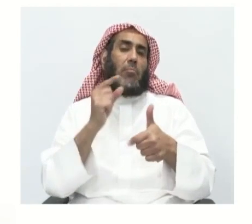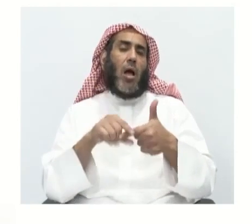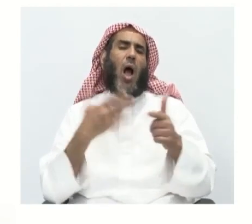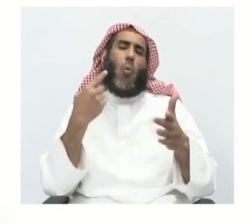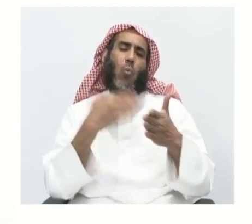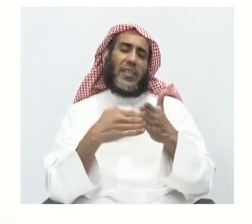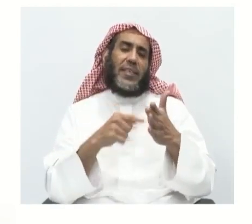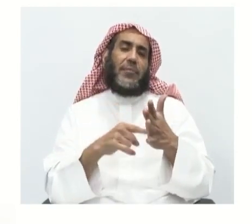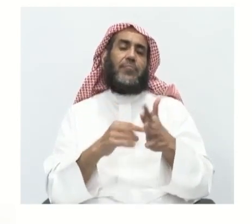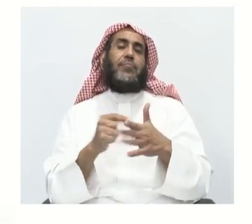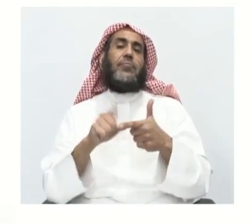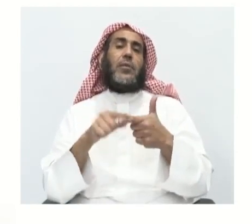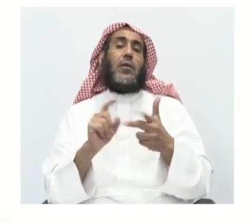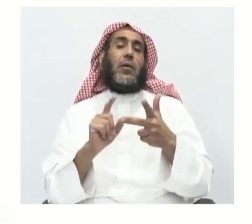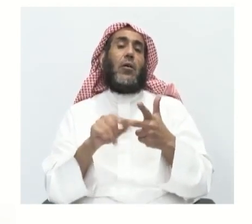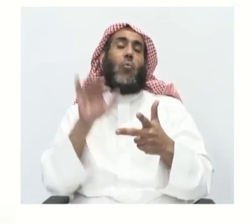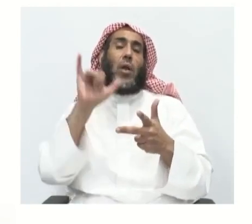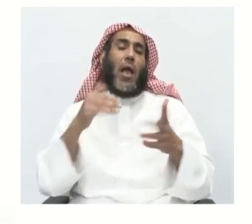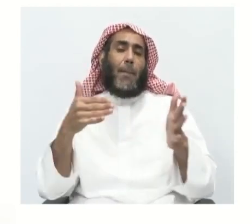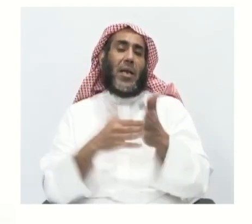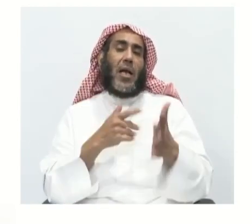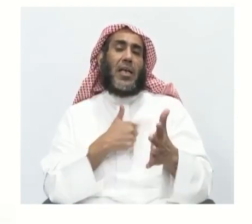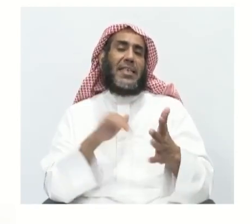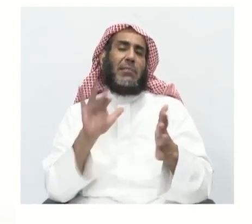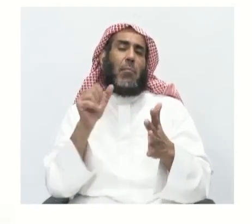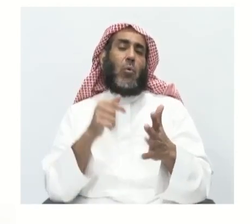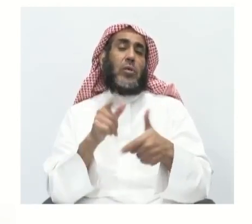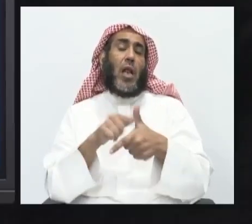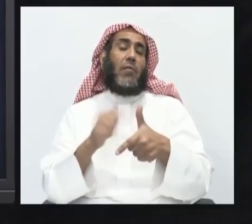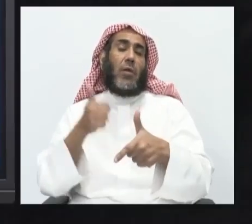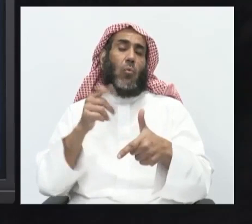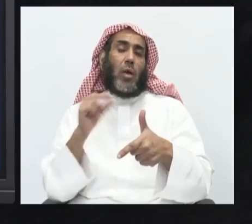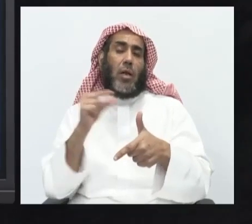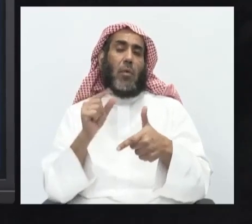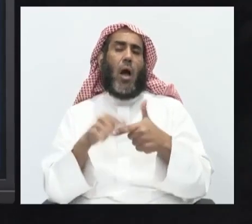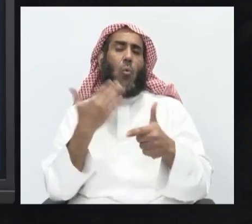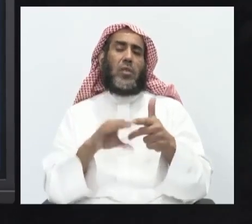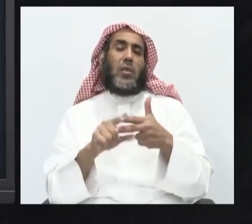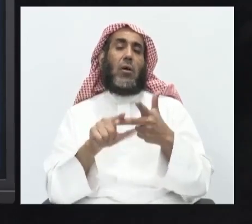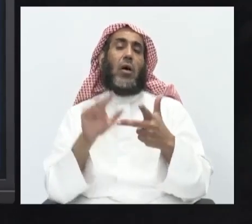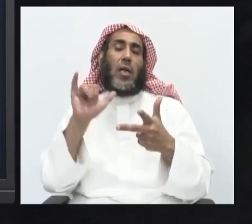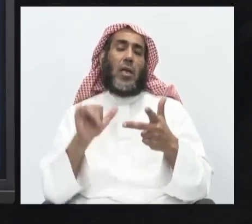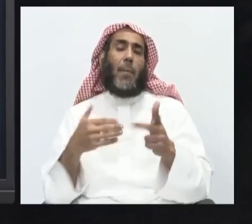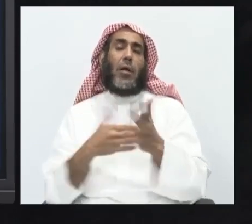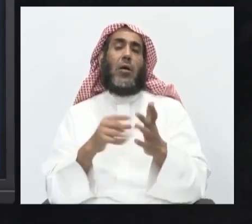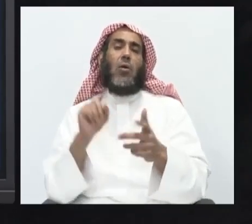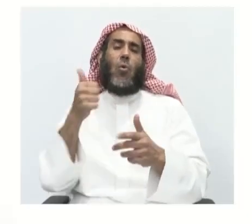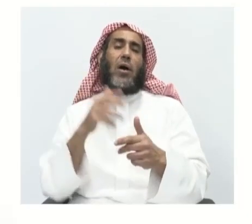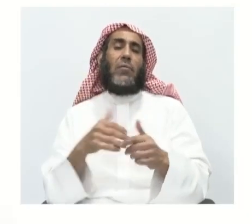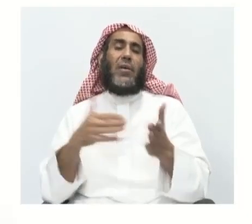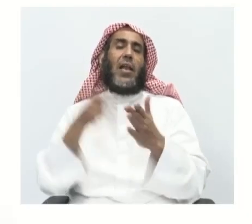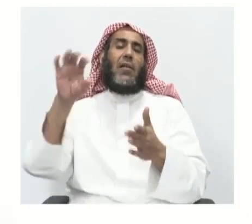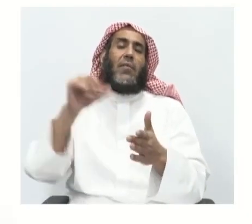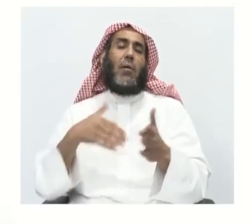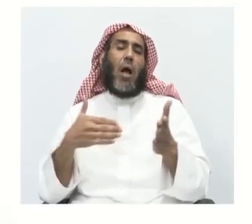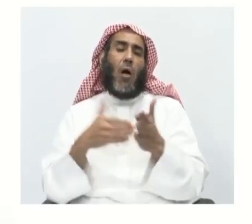وسطها والياء من اخر الاسم المنقوص اذا الف من اول كلمه او وسطها والياء من اخر الام المنقوص وحرف العله